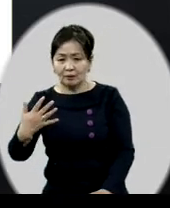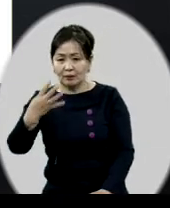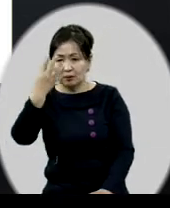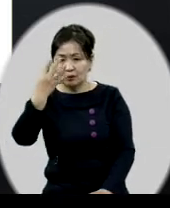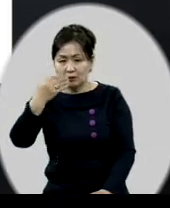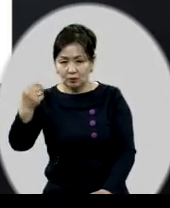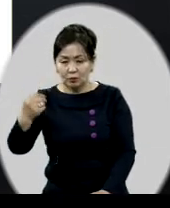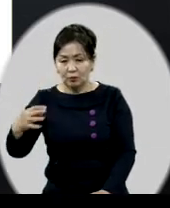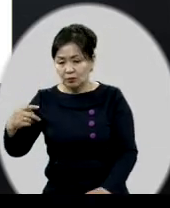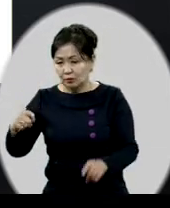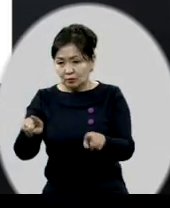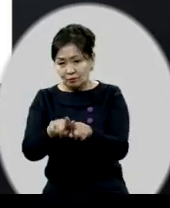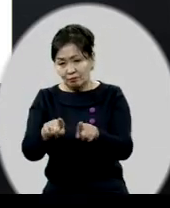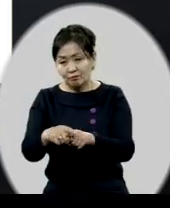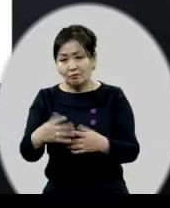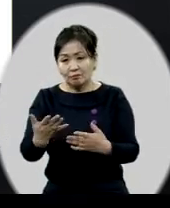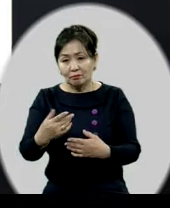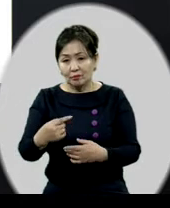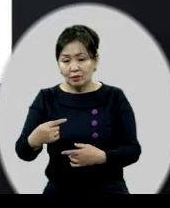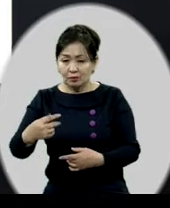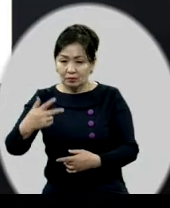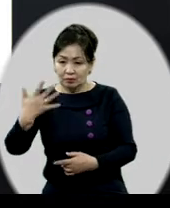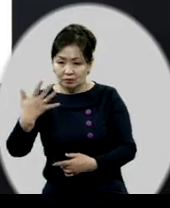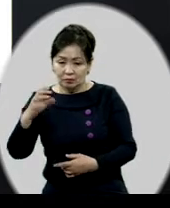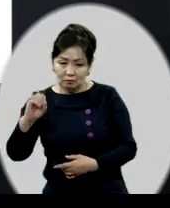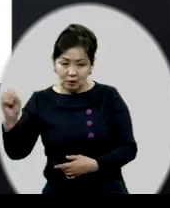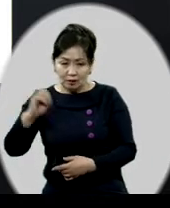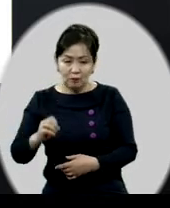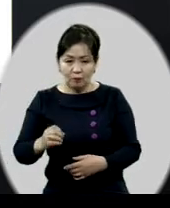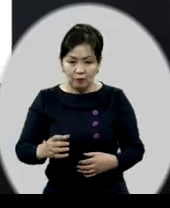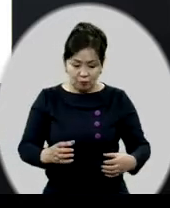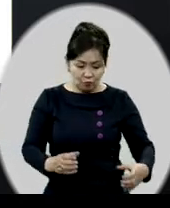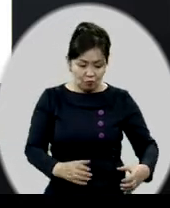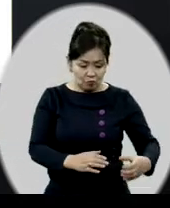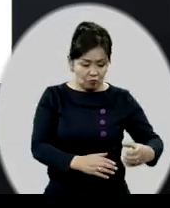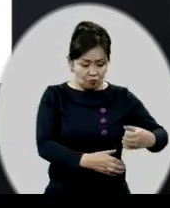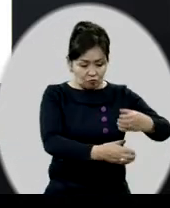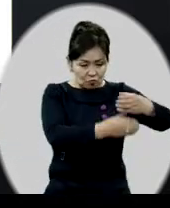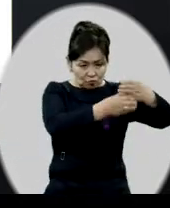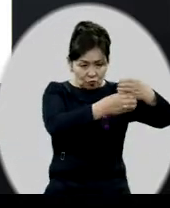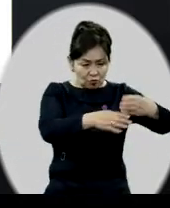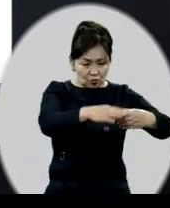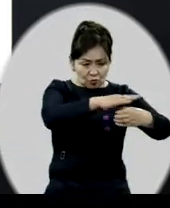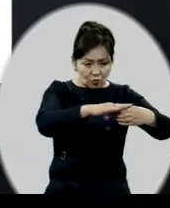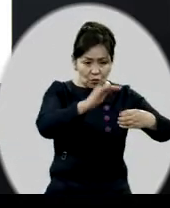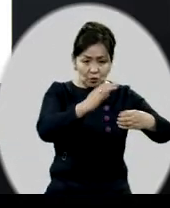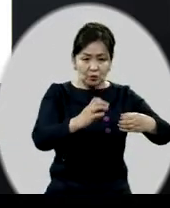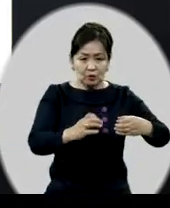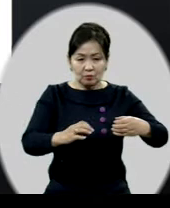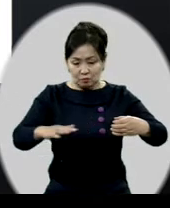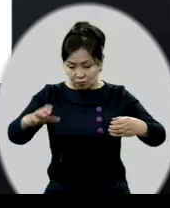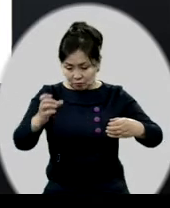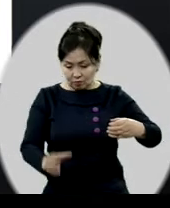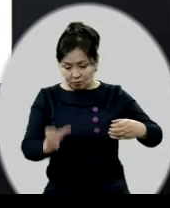Сайн байна. Та нарыгтай тохирч байна уу? 4 устай савнаас хоосон сав руу 6.3 хэмжээтэй ус